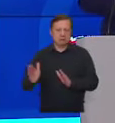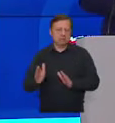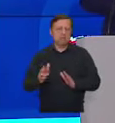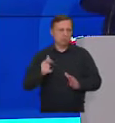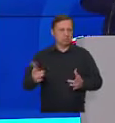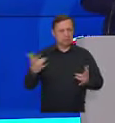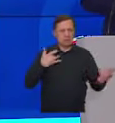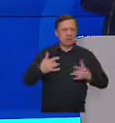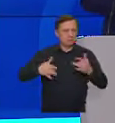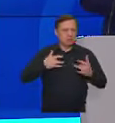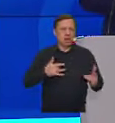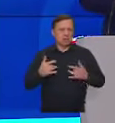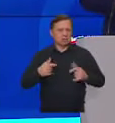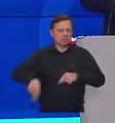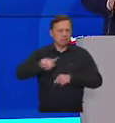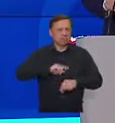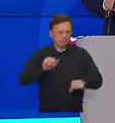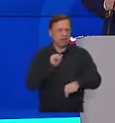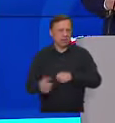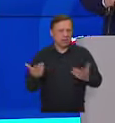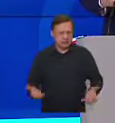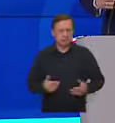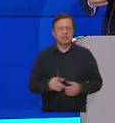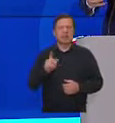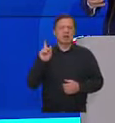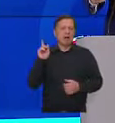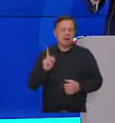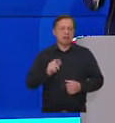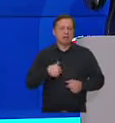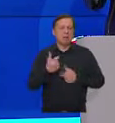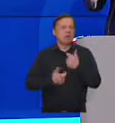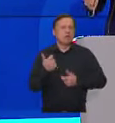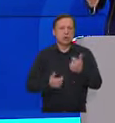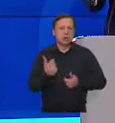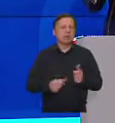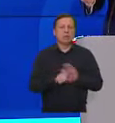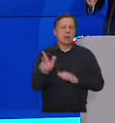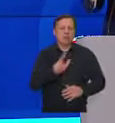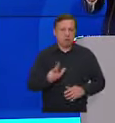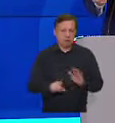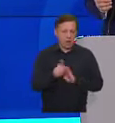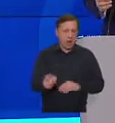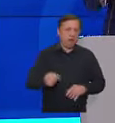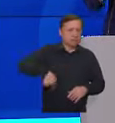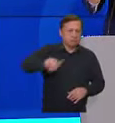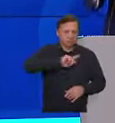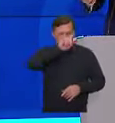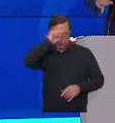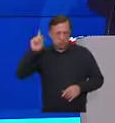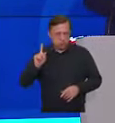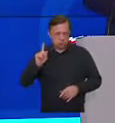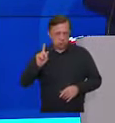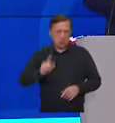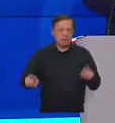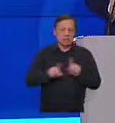przeżywamy i robimy to w dużym stopniu dla nas samych, dla wszystkich Polaków, ale w